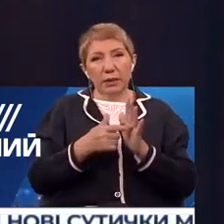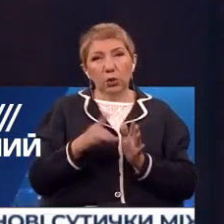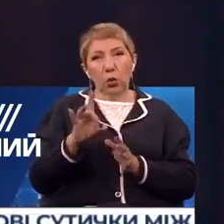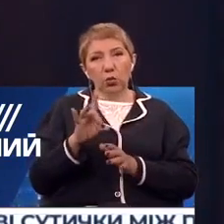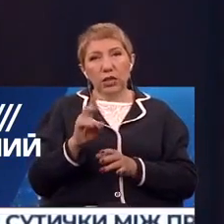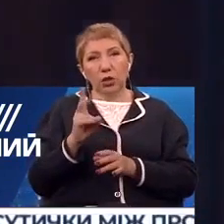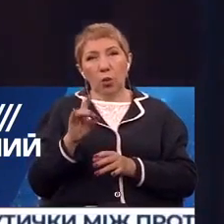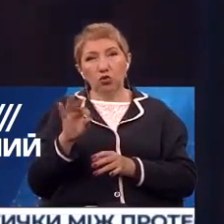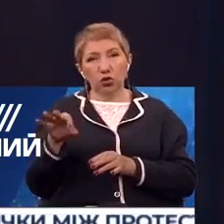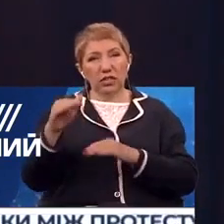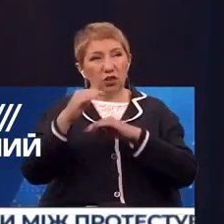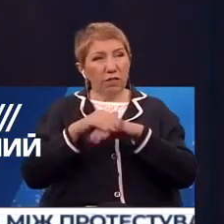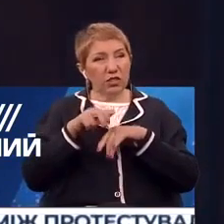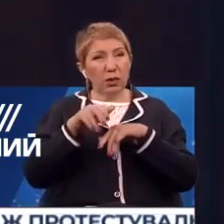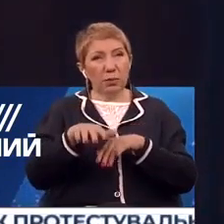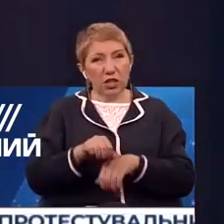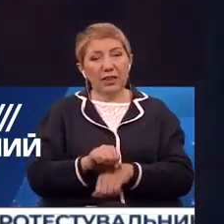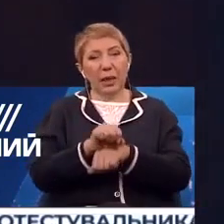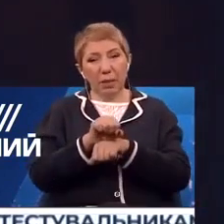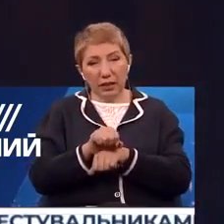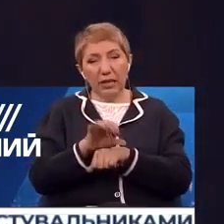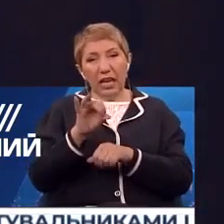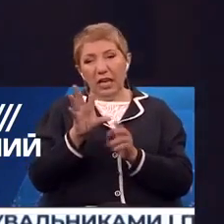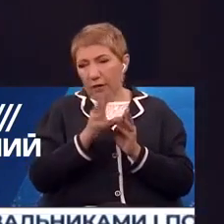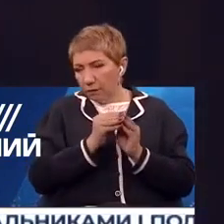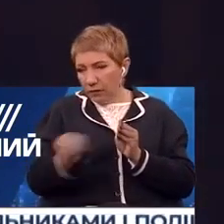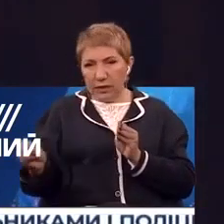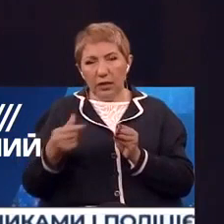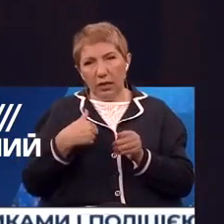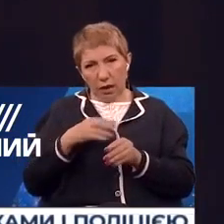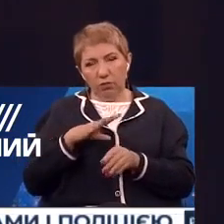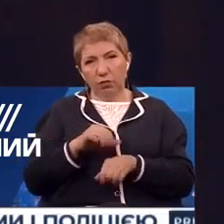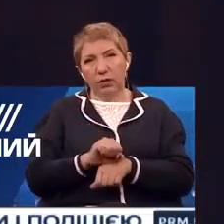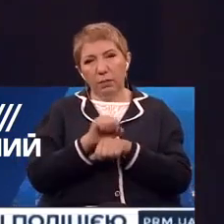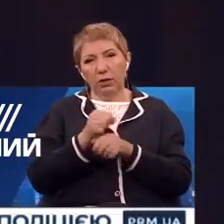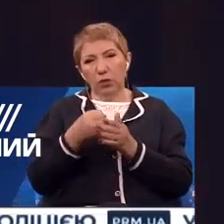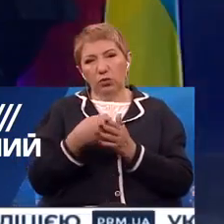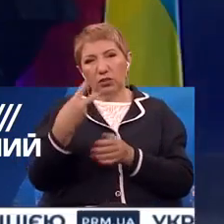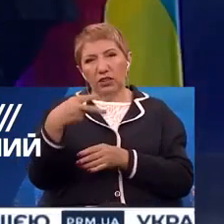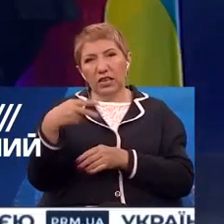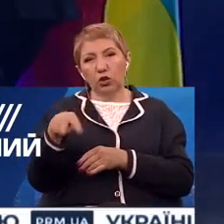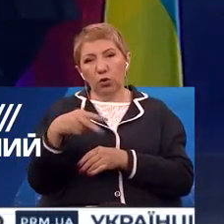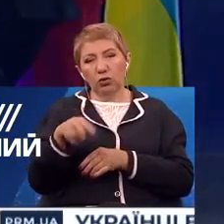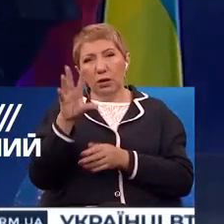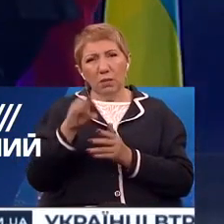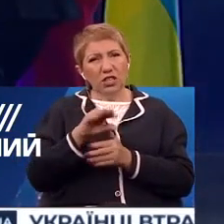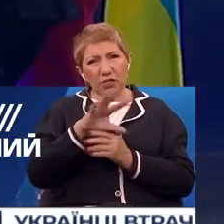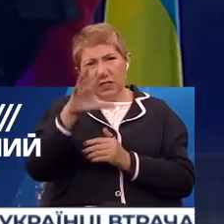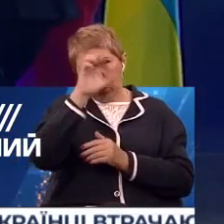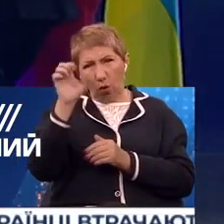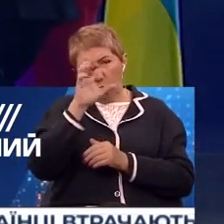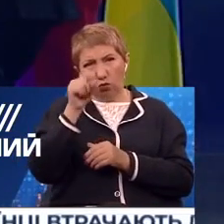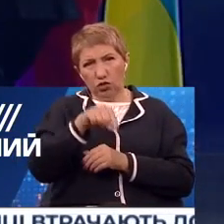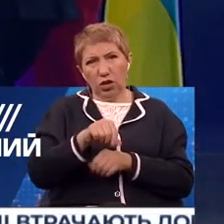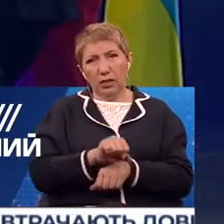на Майдан, і з того дня я всі дні ми були на Майдані до 20 лютого і майже всі ночі на